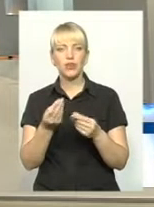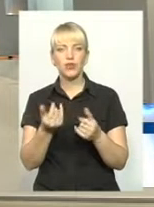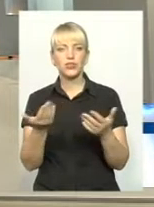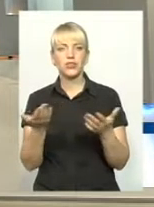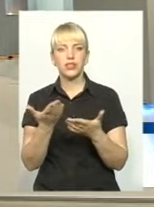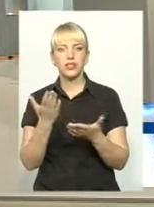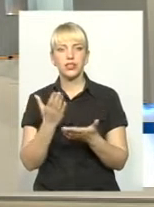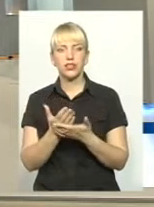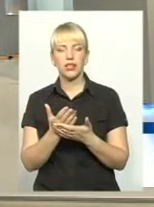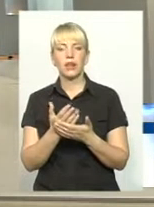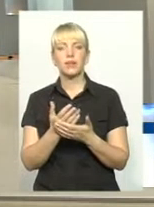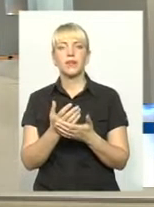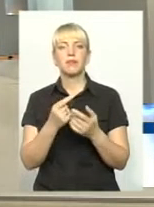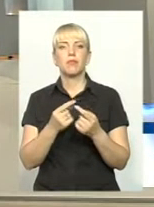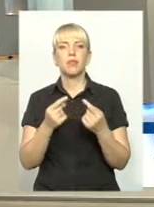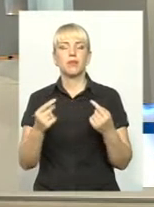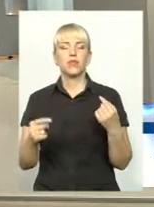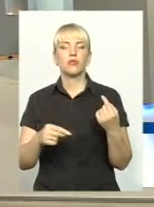предметом обміну.